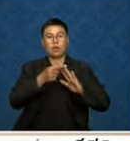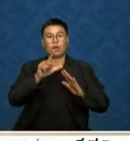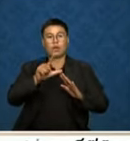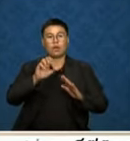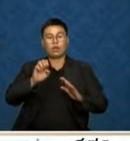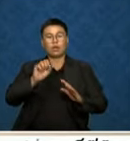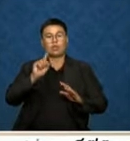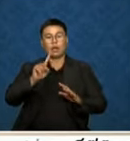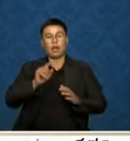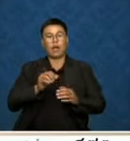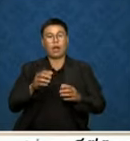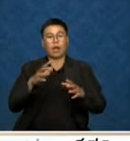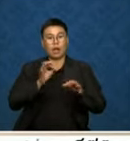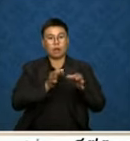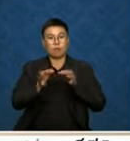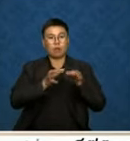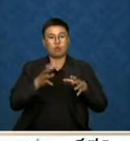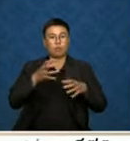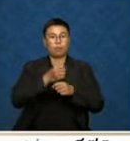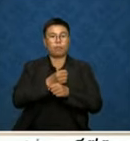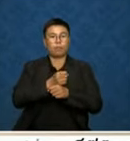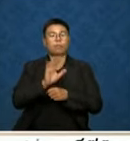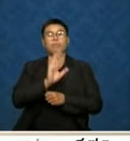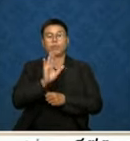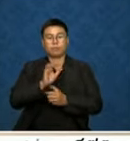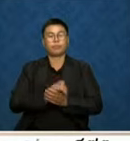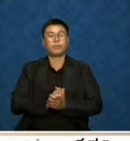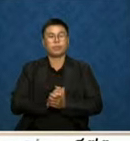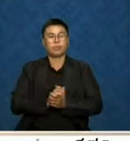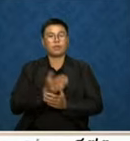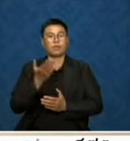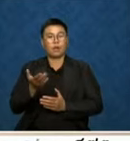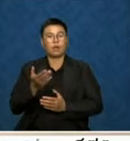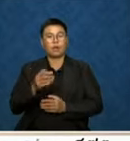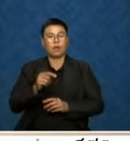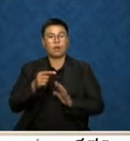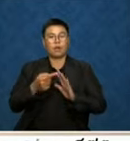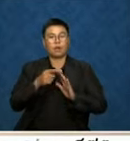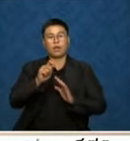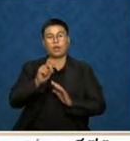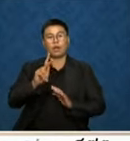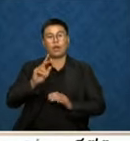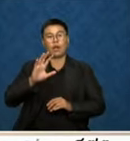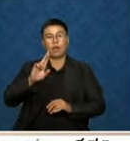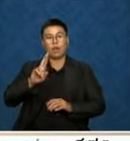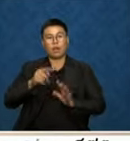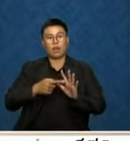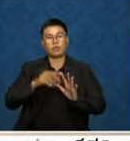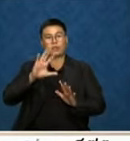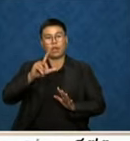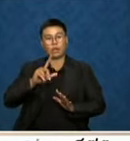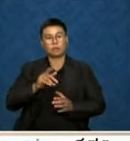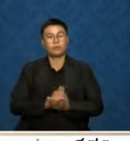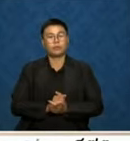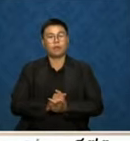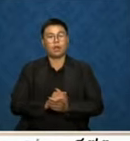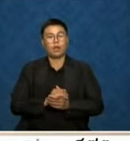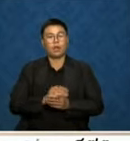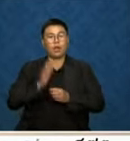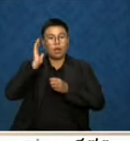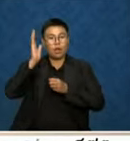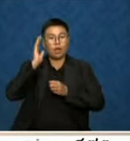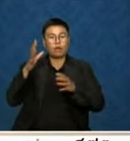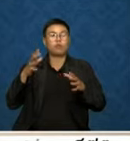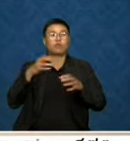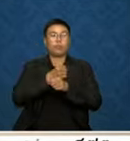ายสรุปหรือไม่ครับท่านเลิศศักดิ์ไม่อภิปรายนะครับท่านเอกราชครับท่านเอกราชครับอภิปรายสรุ